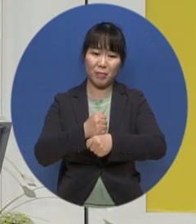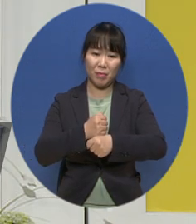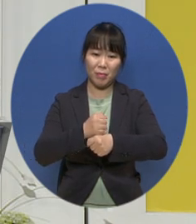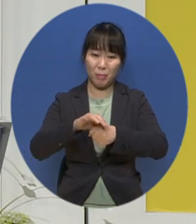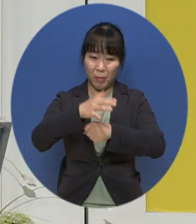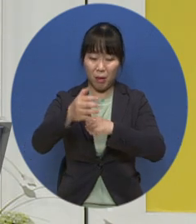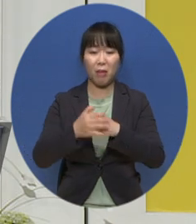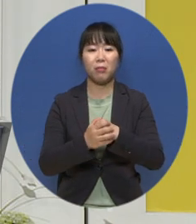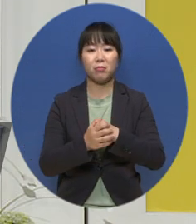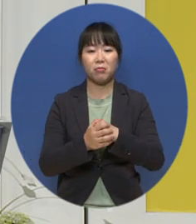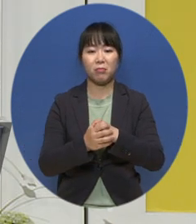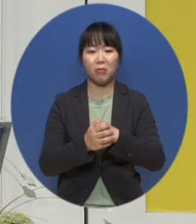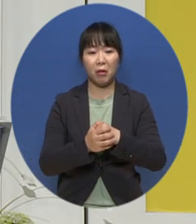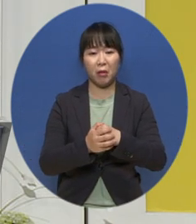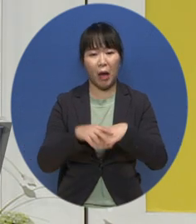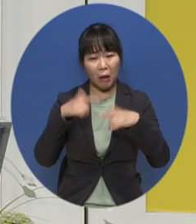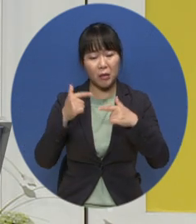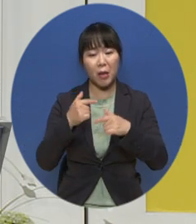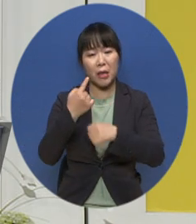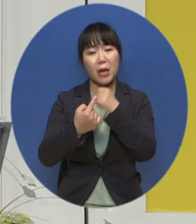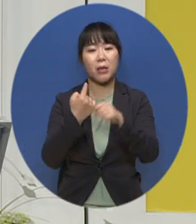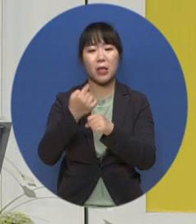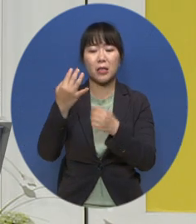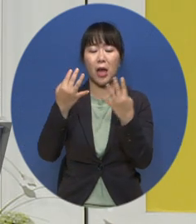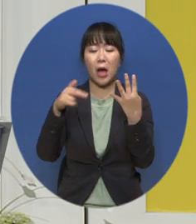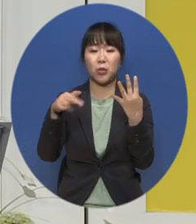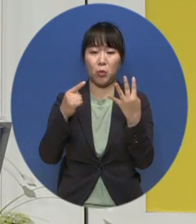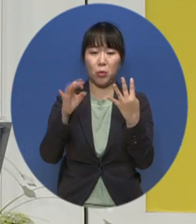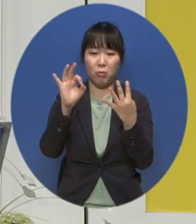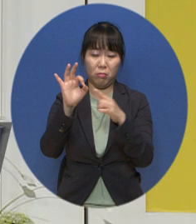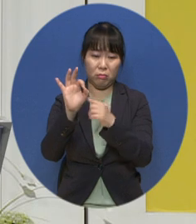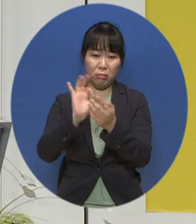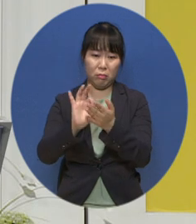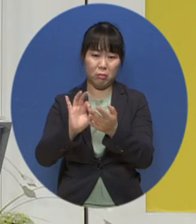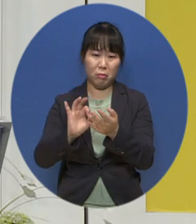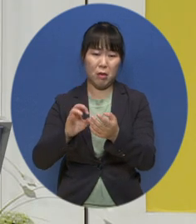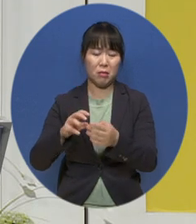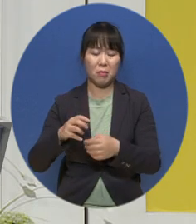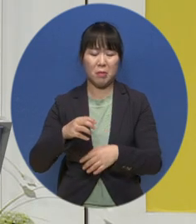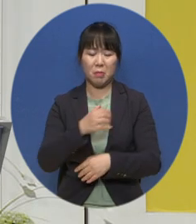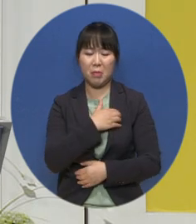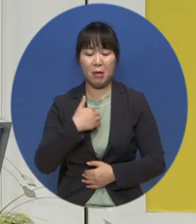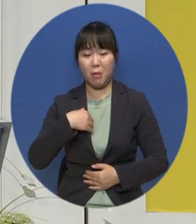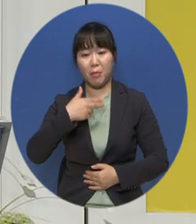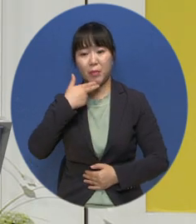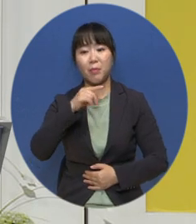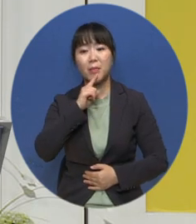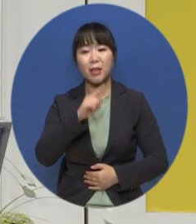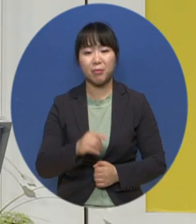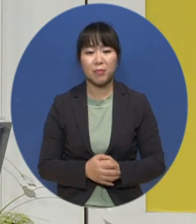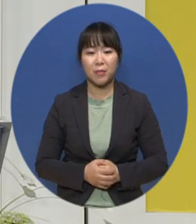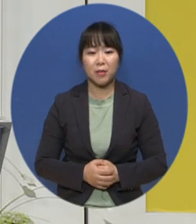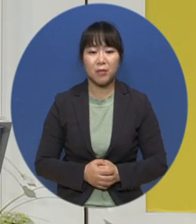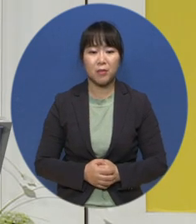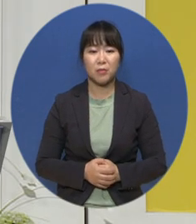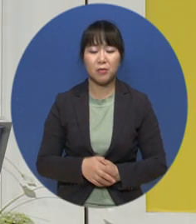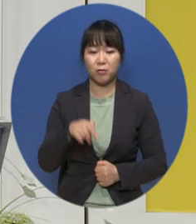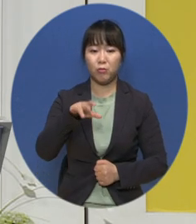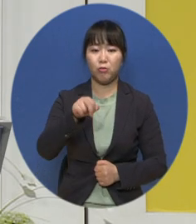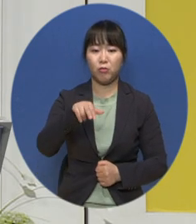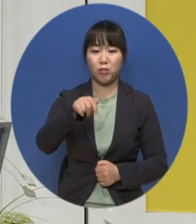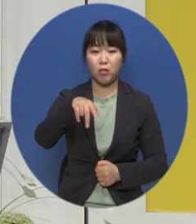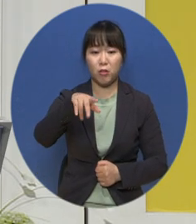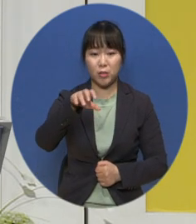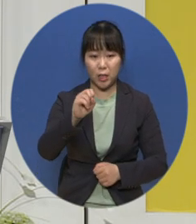매년 사조가 또 들어간다고 하더라고요 국도 보신 것 자신 없다고 가죠 그래서 이제 중 조상으로 가야하는데 사회